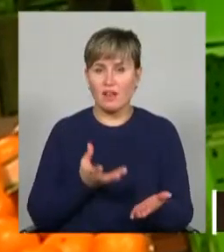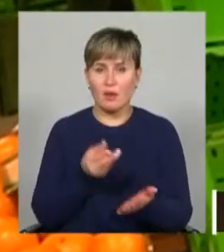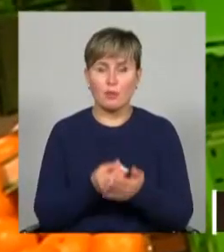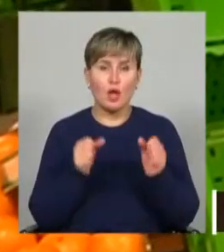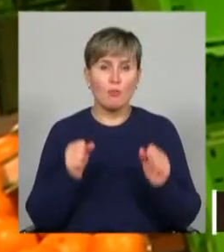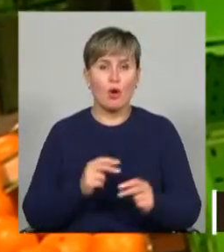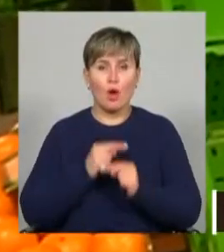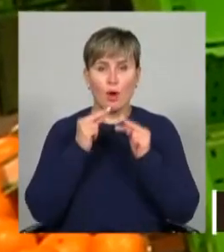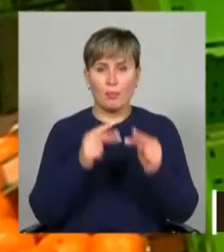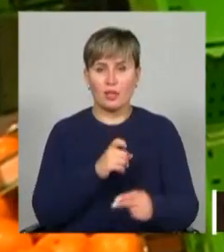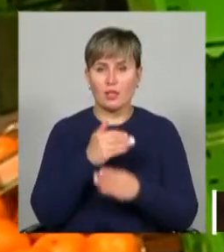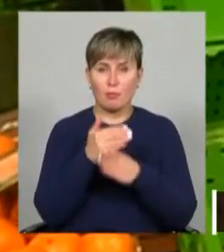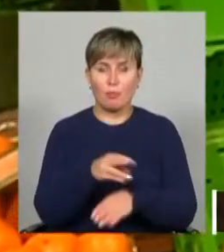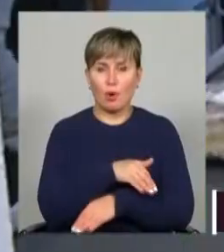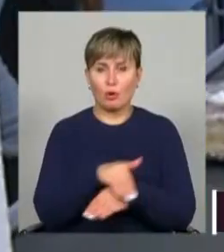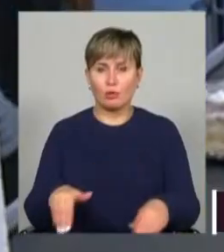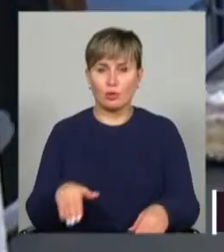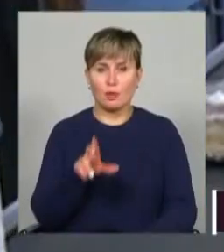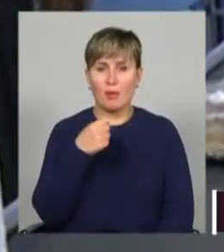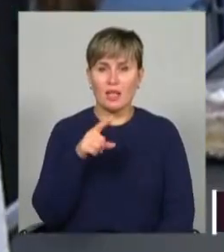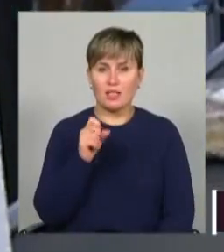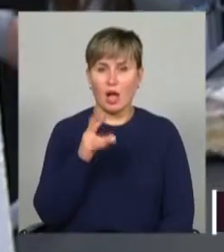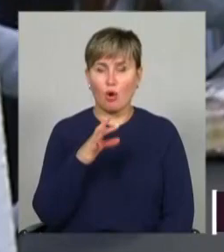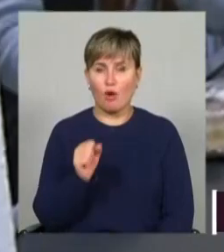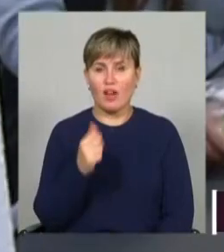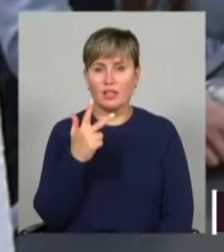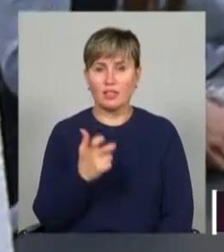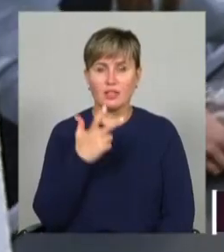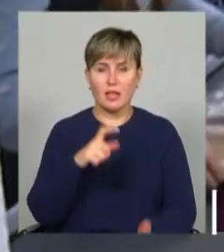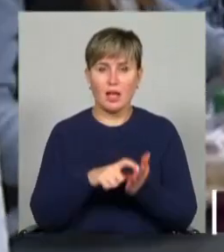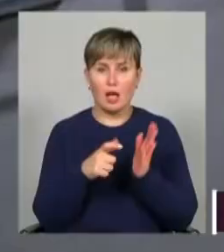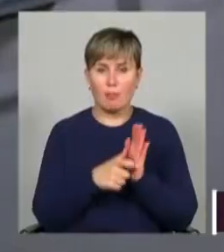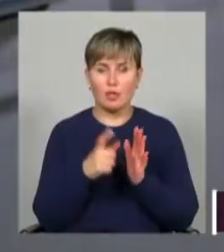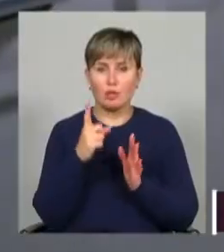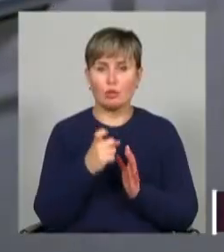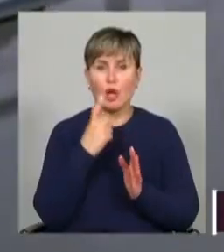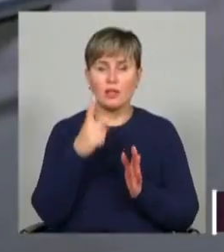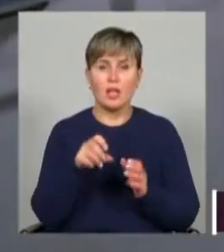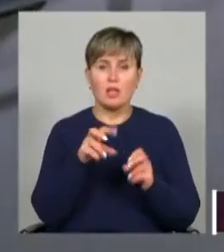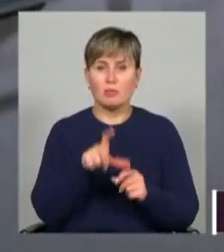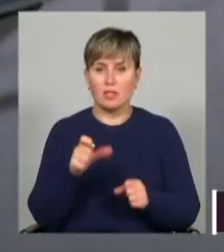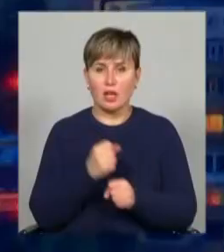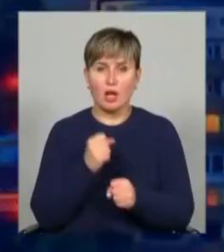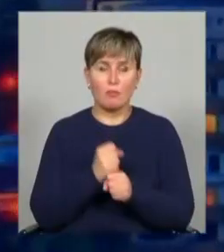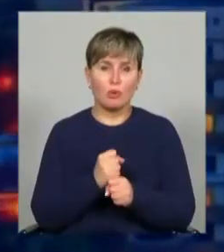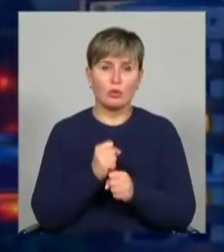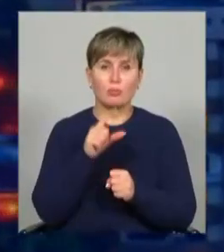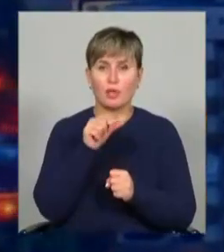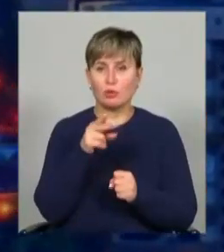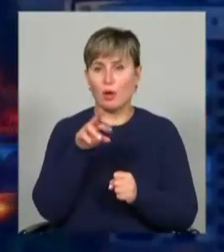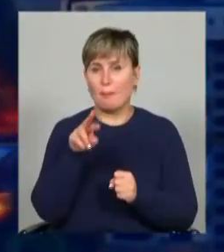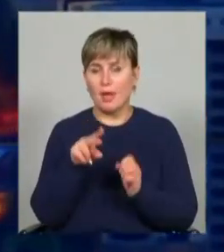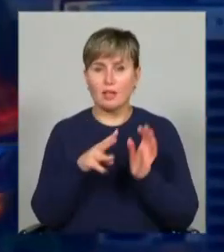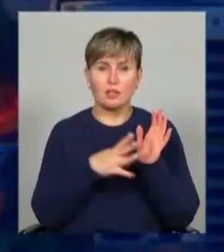могут обратиться за помощью по адресу улица Байзакова, 303, кабинет 101. Специалист работает в будние дни с 9 утра до